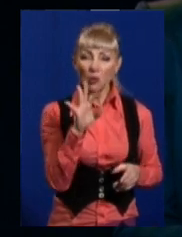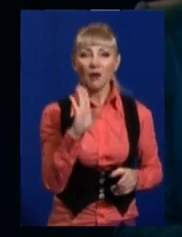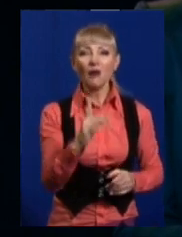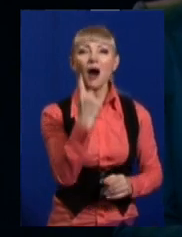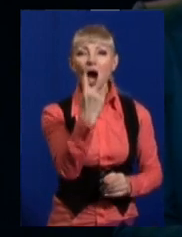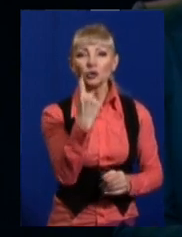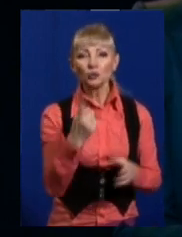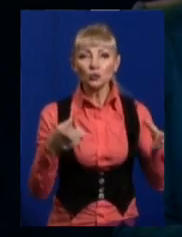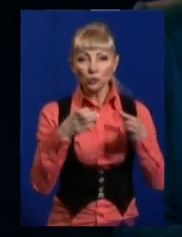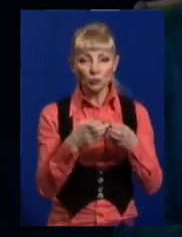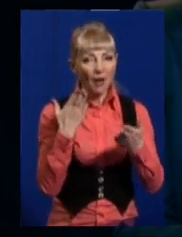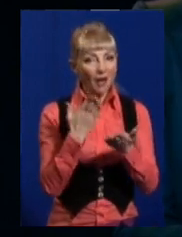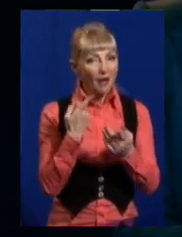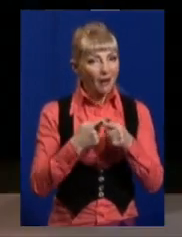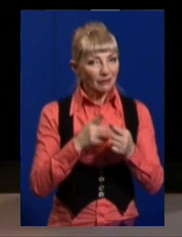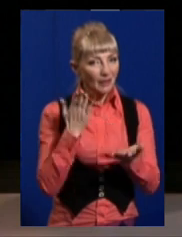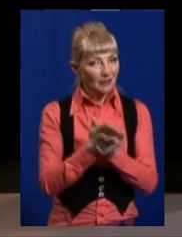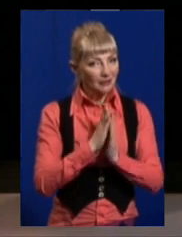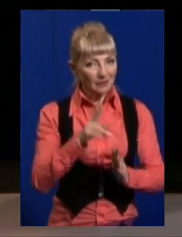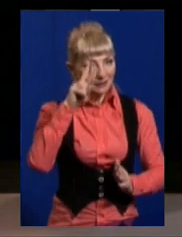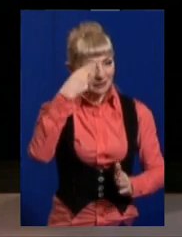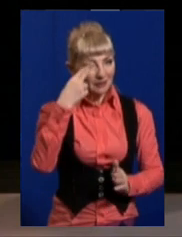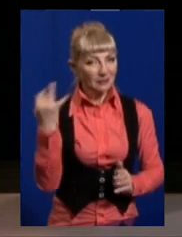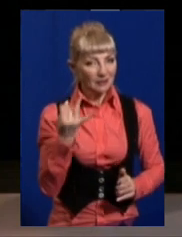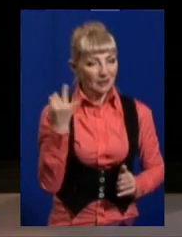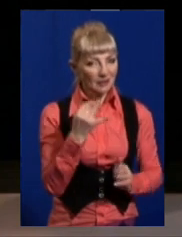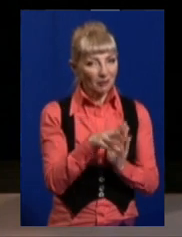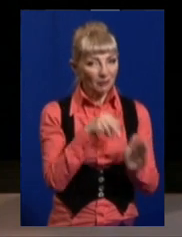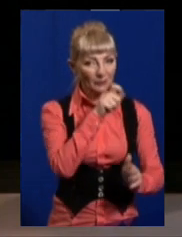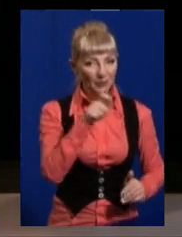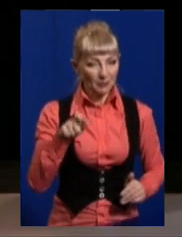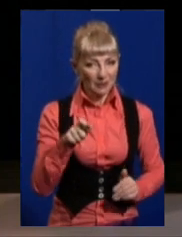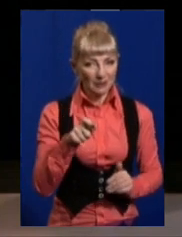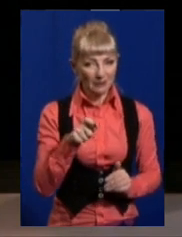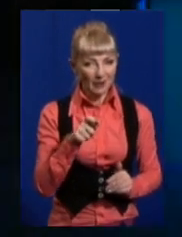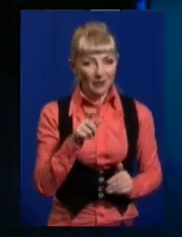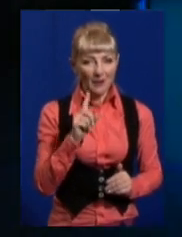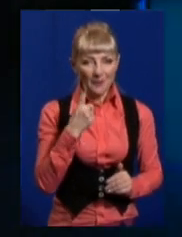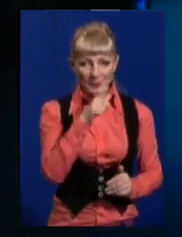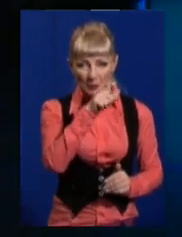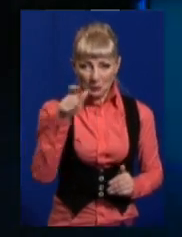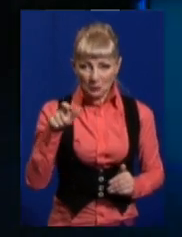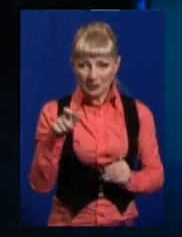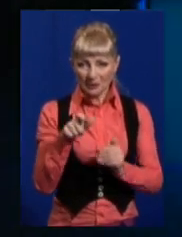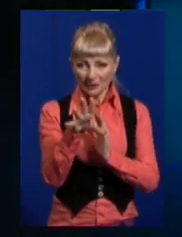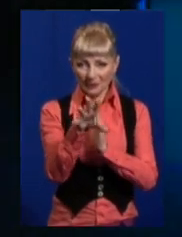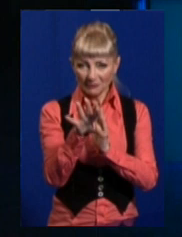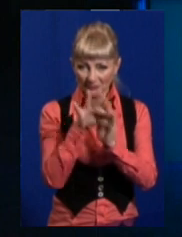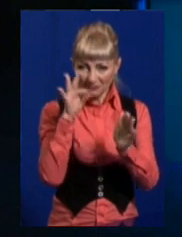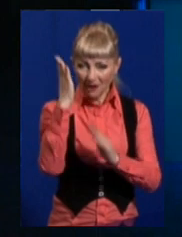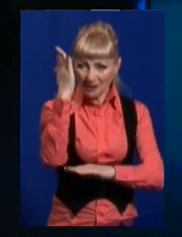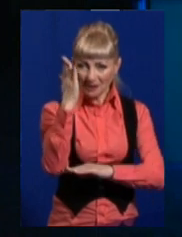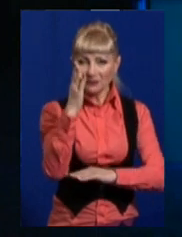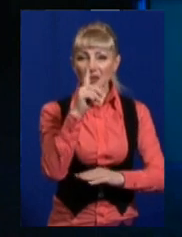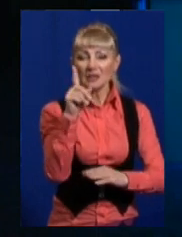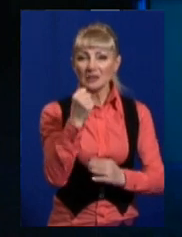це зрадою інтересів виборців? Чи виборець голосував за політичну силу, а не за от таку